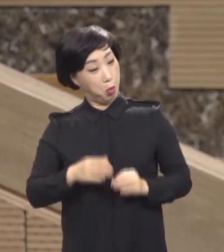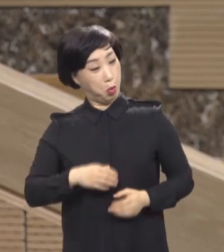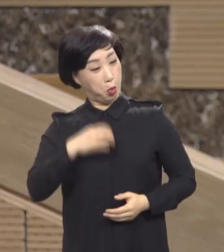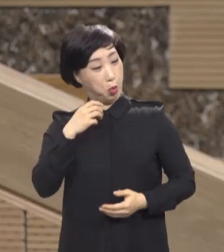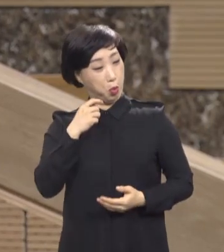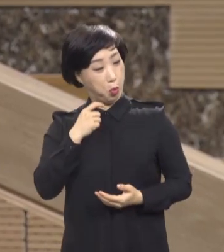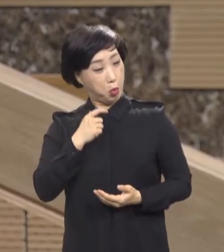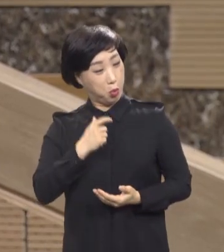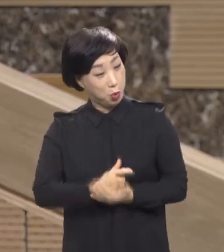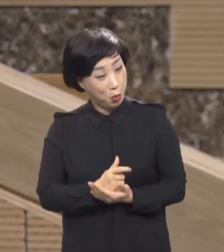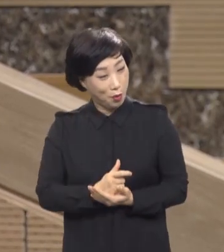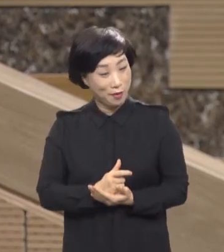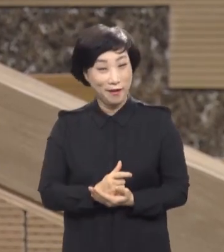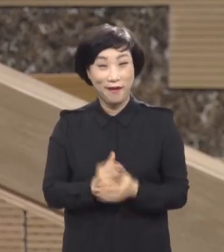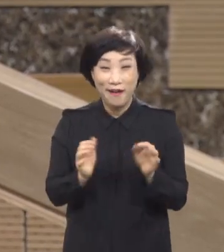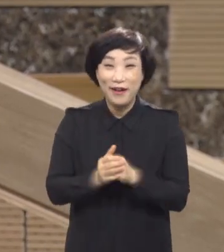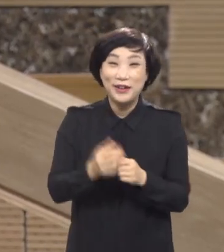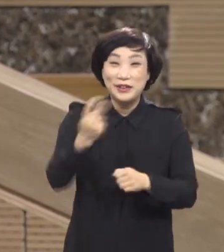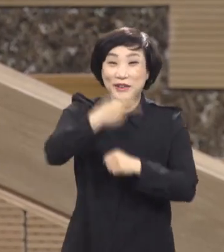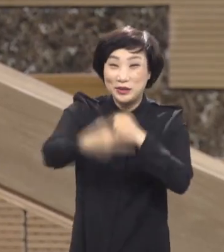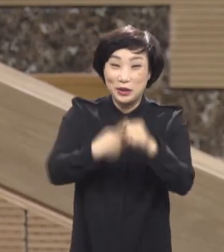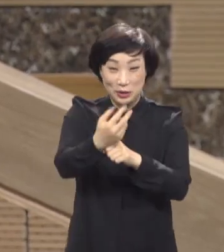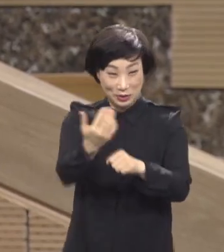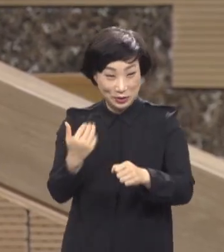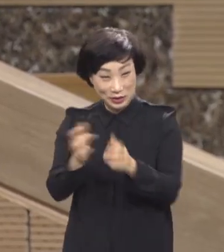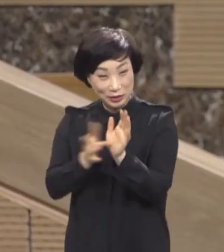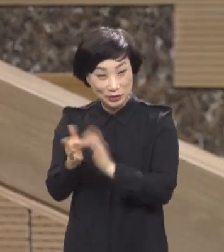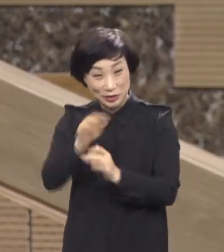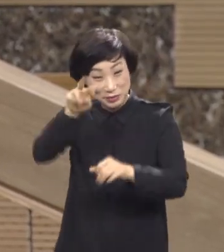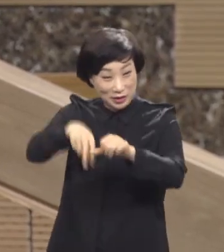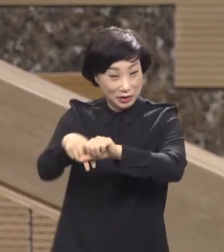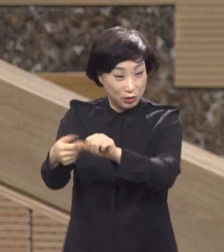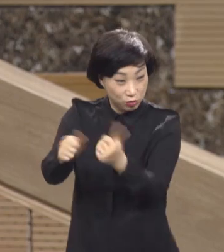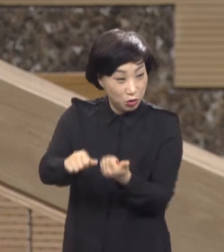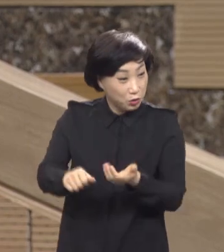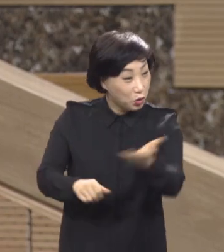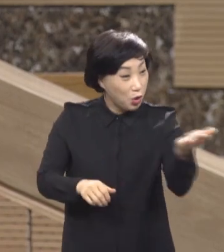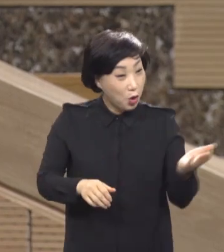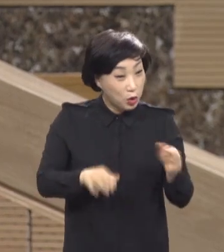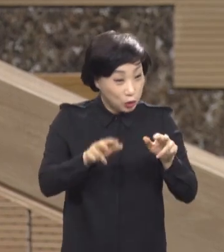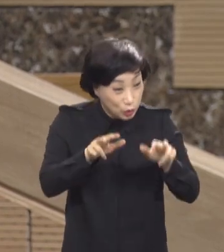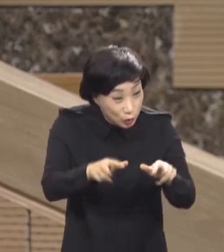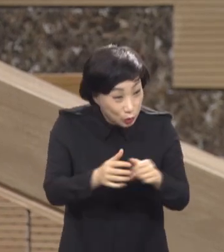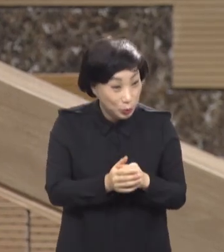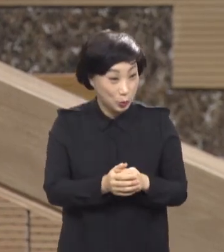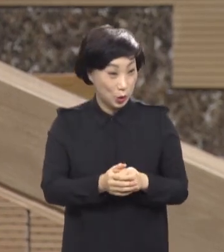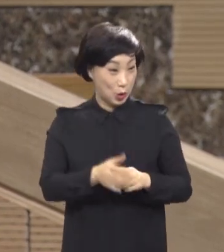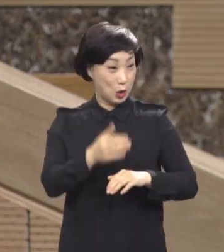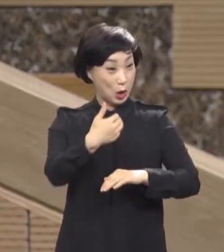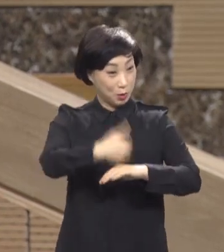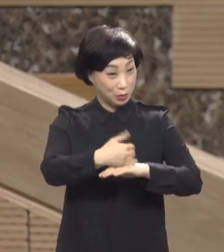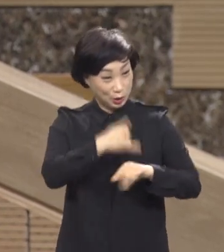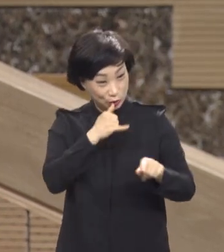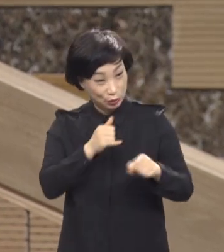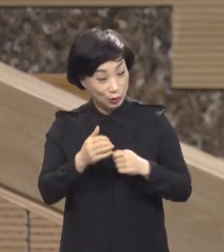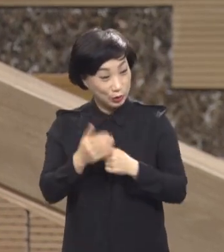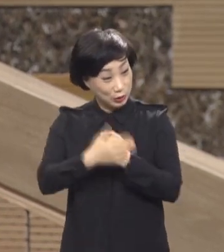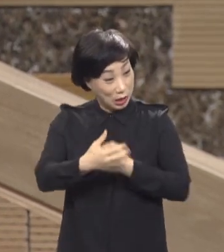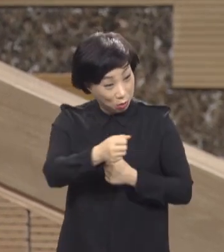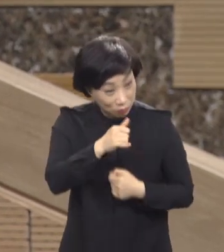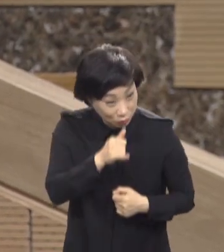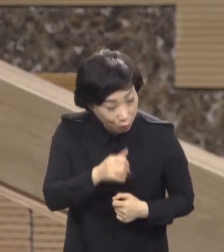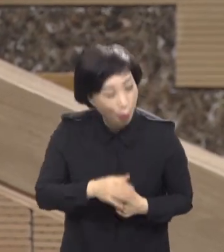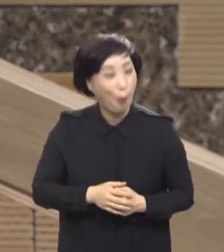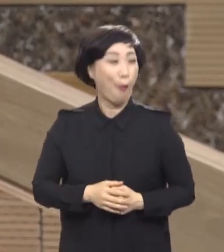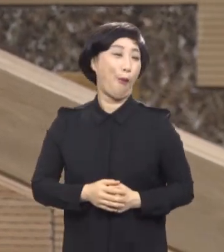내가 27년 전에 그랬는데 네가 지금 그 은혜를 입었느냐